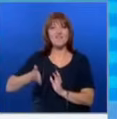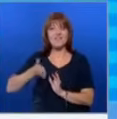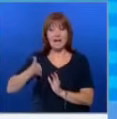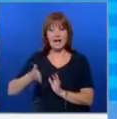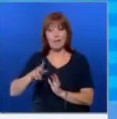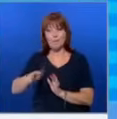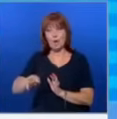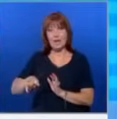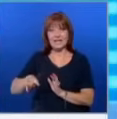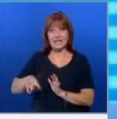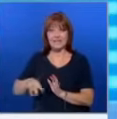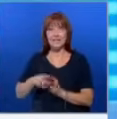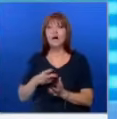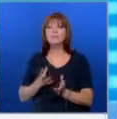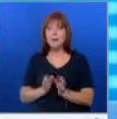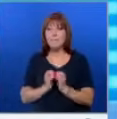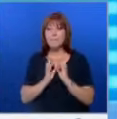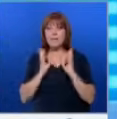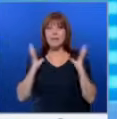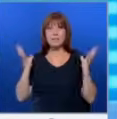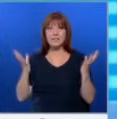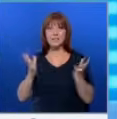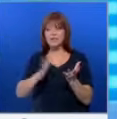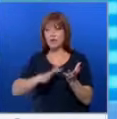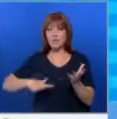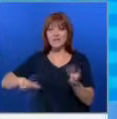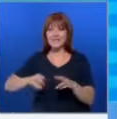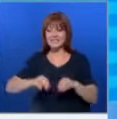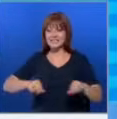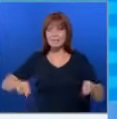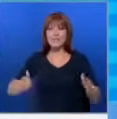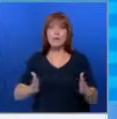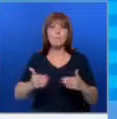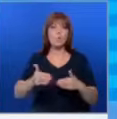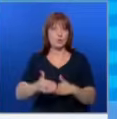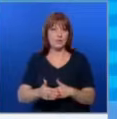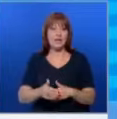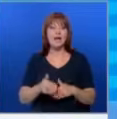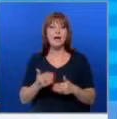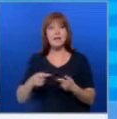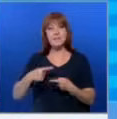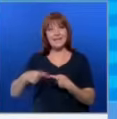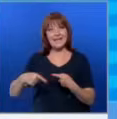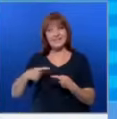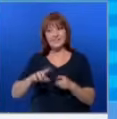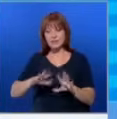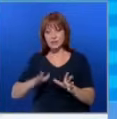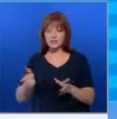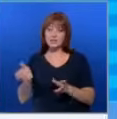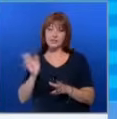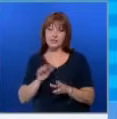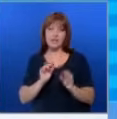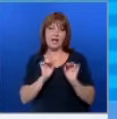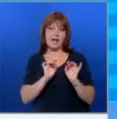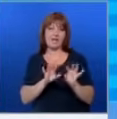по ЖП линията. Пламъците са обхванали стотици декари земеделска продукция. При развитие на ситуацията ще ви информираме в